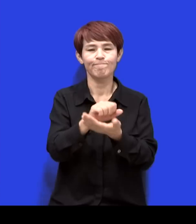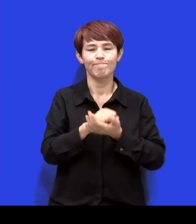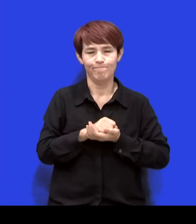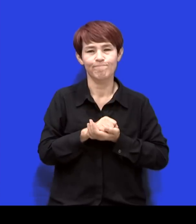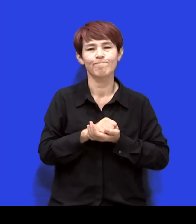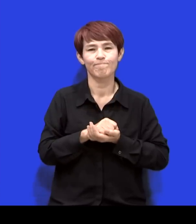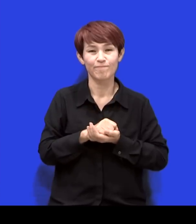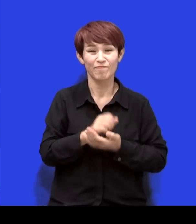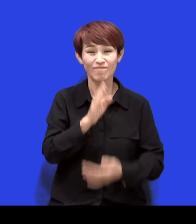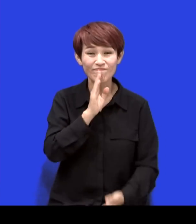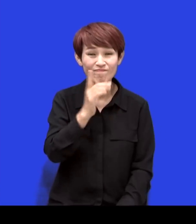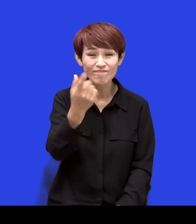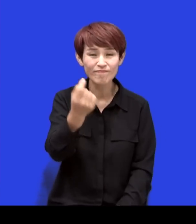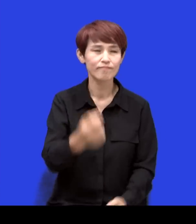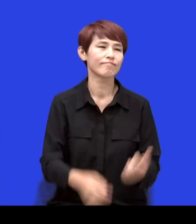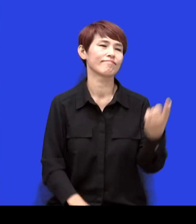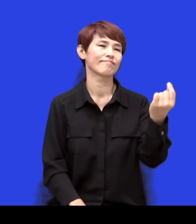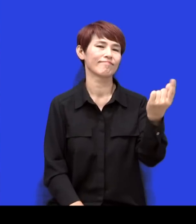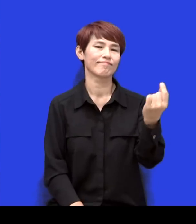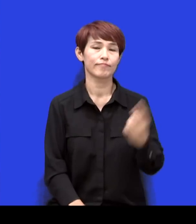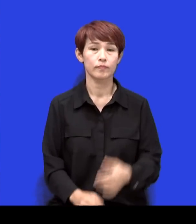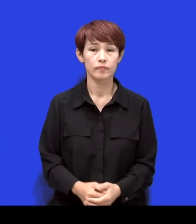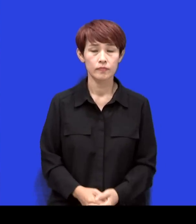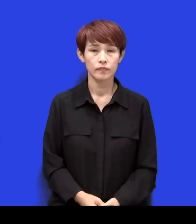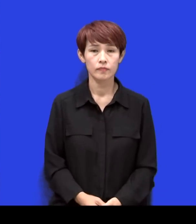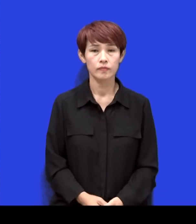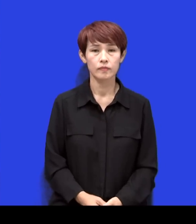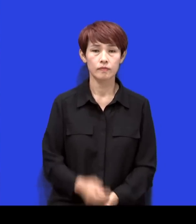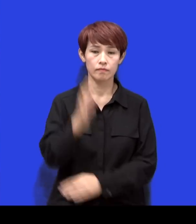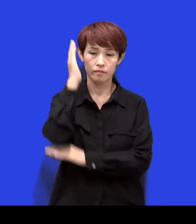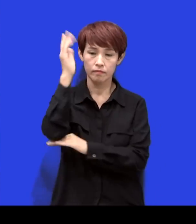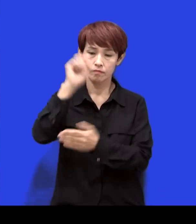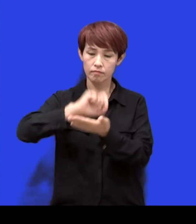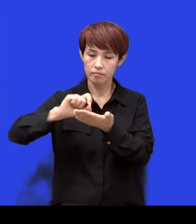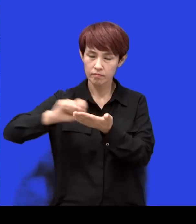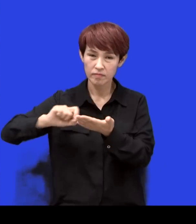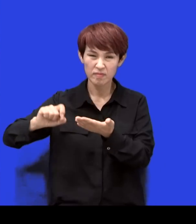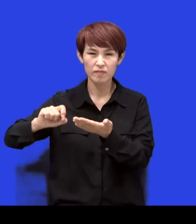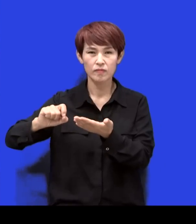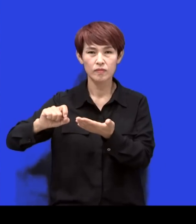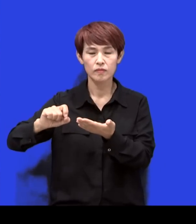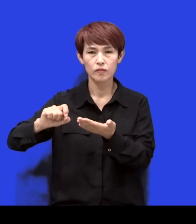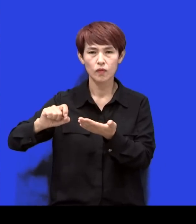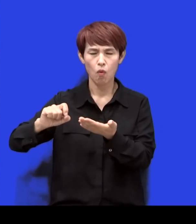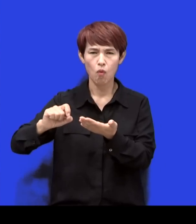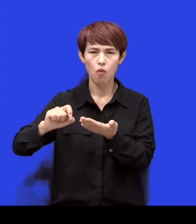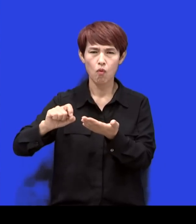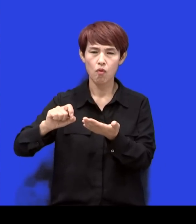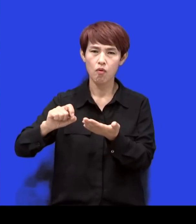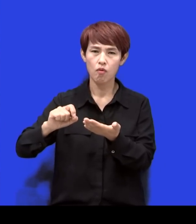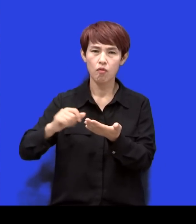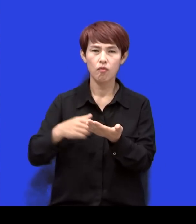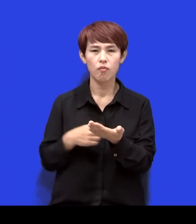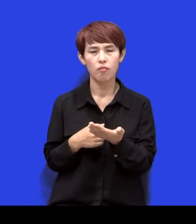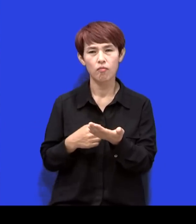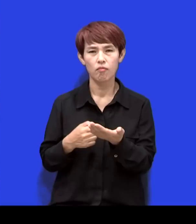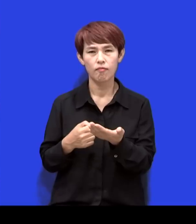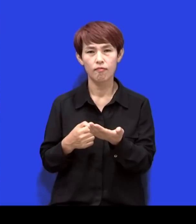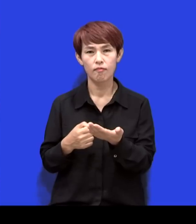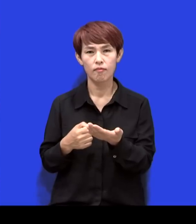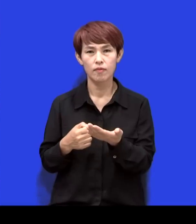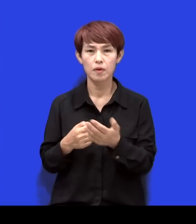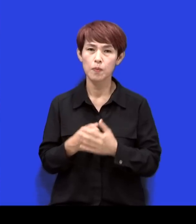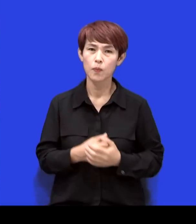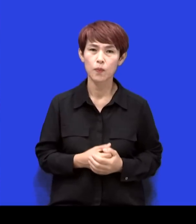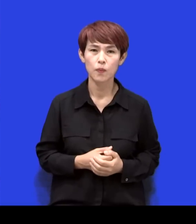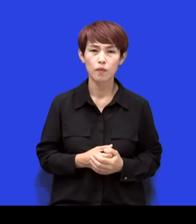않았겠어요, 그죠? 맞습니다. 그죠? 예. 근데 이제 소설이나 뭐 글을 쓴다는 것이 사실 우리 현실에서는 굉장히 자극적이고 뭔가